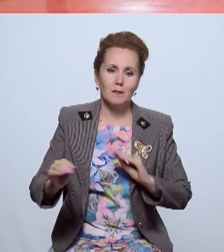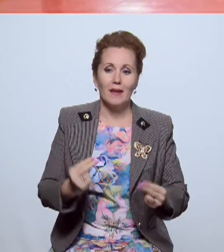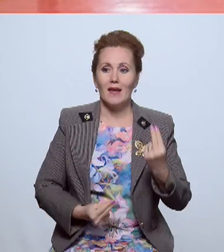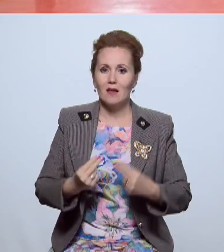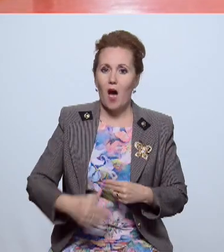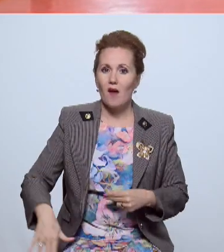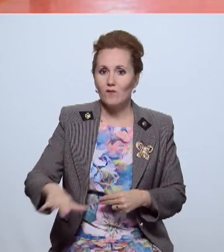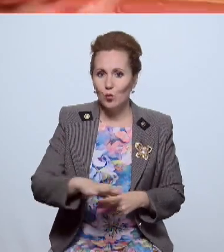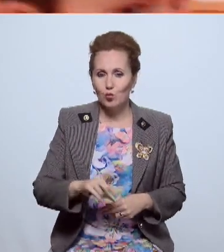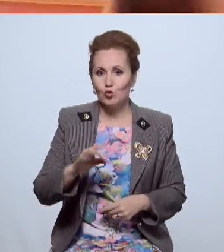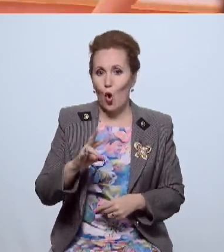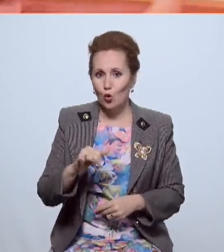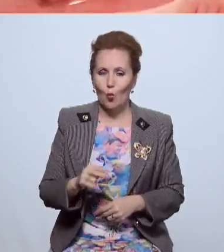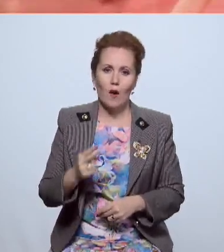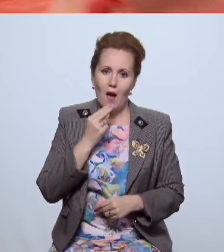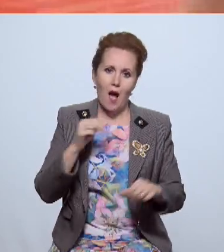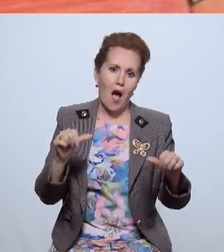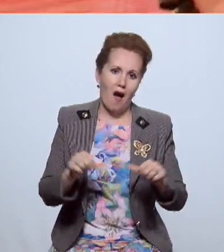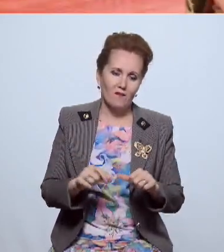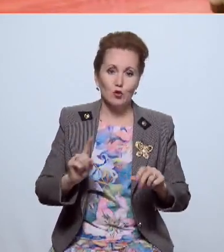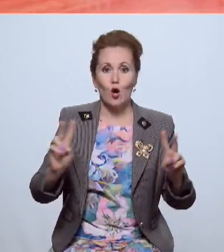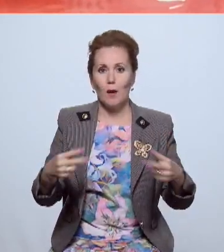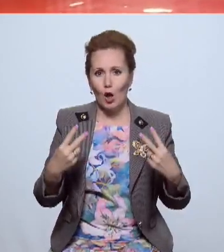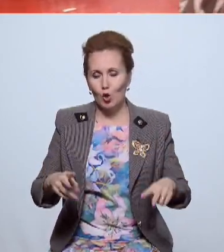досуговые зоны, а также кафе, чтобы клуб для селян стал